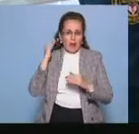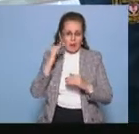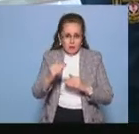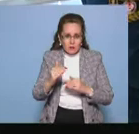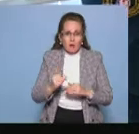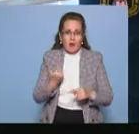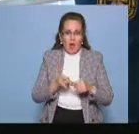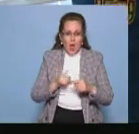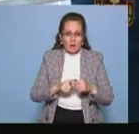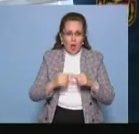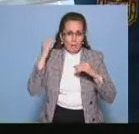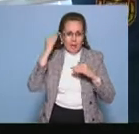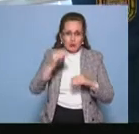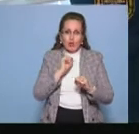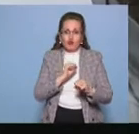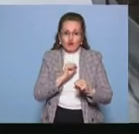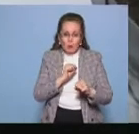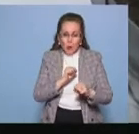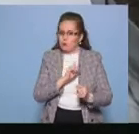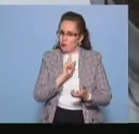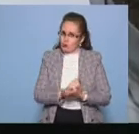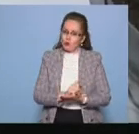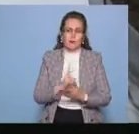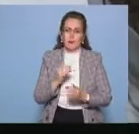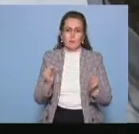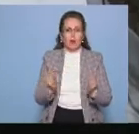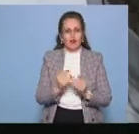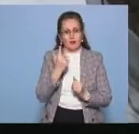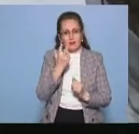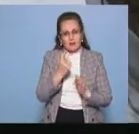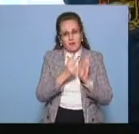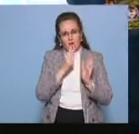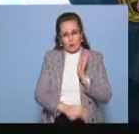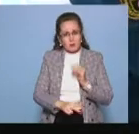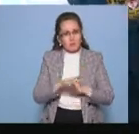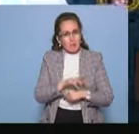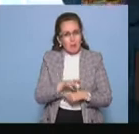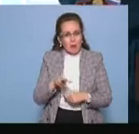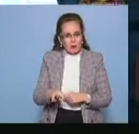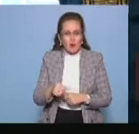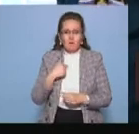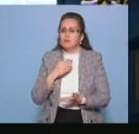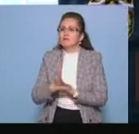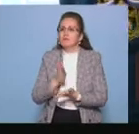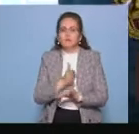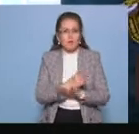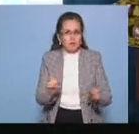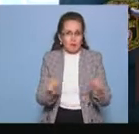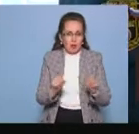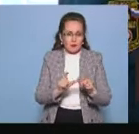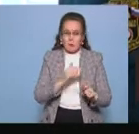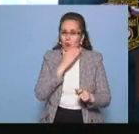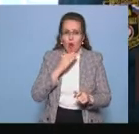этом это перекрытие защищено, должно составлять не менее 380 миллиметров. Мы обошли массу магазинов